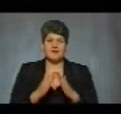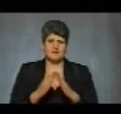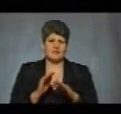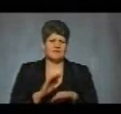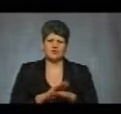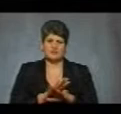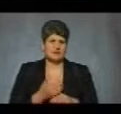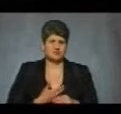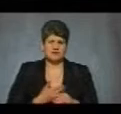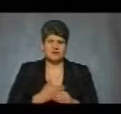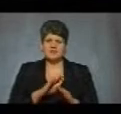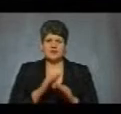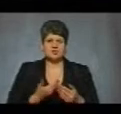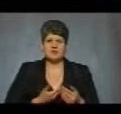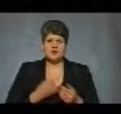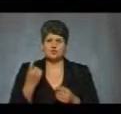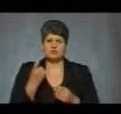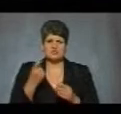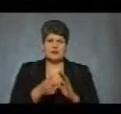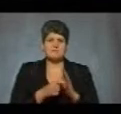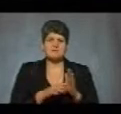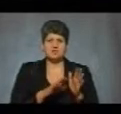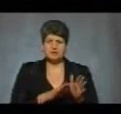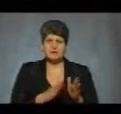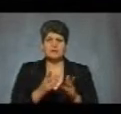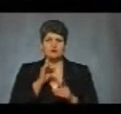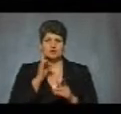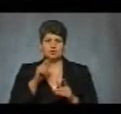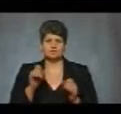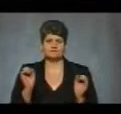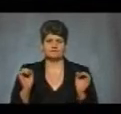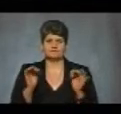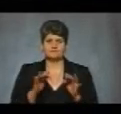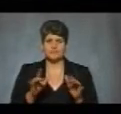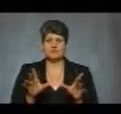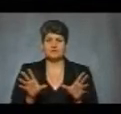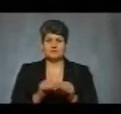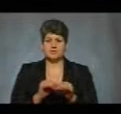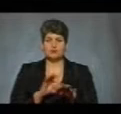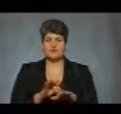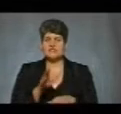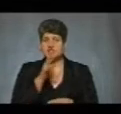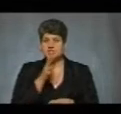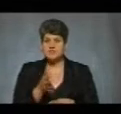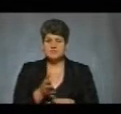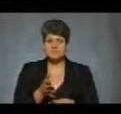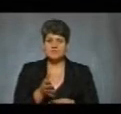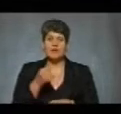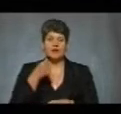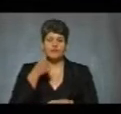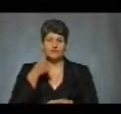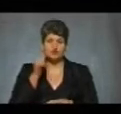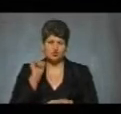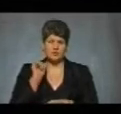нежила хата, нежиле господарське приміщення, в якому молоді люди збиралися для того, щоб спільно провести час. І вчора,